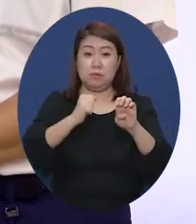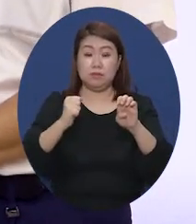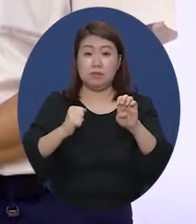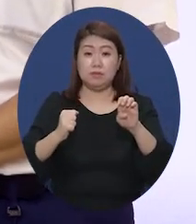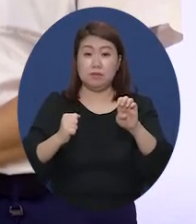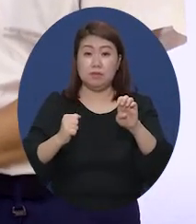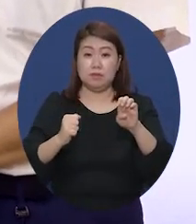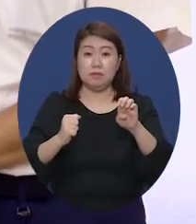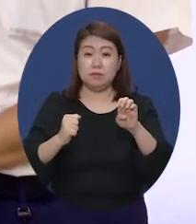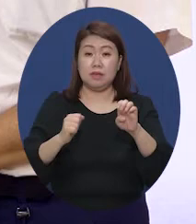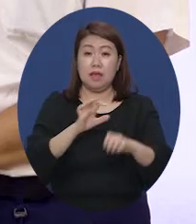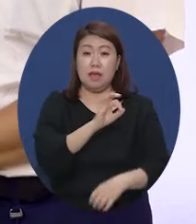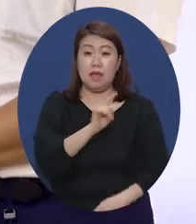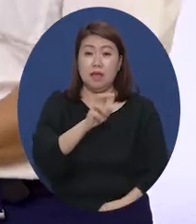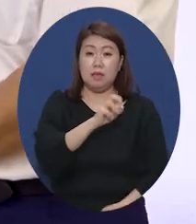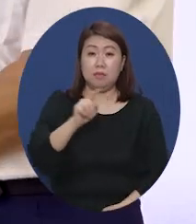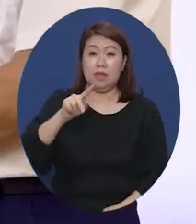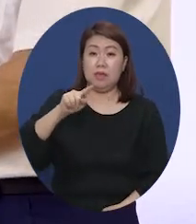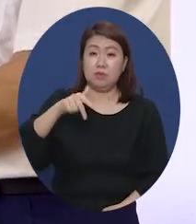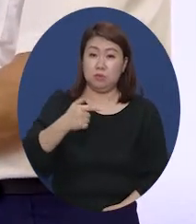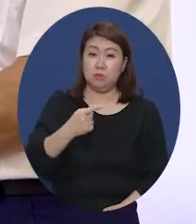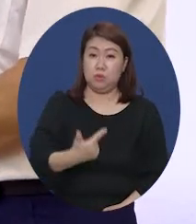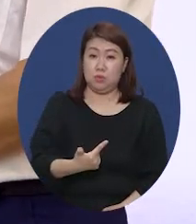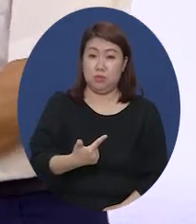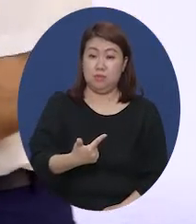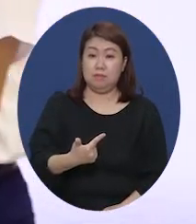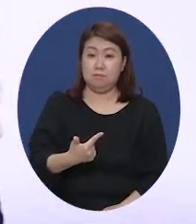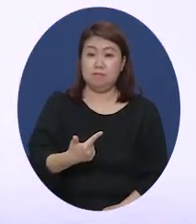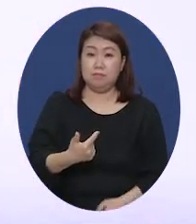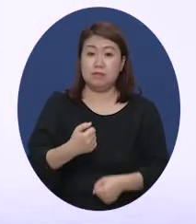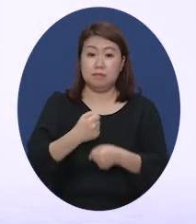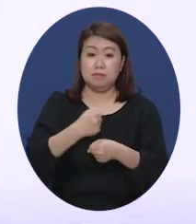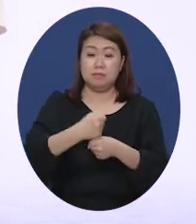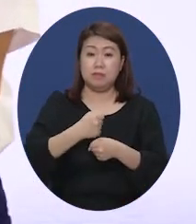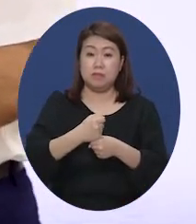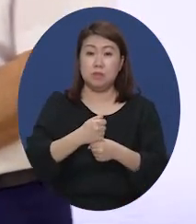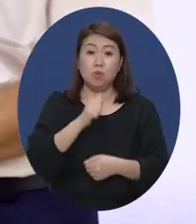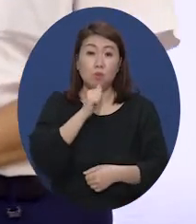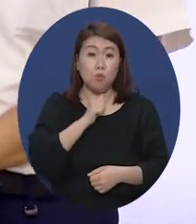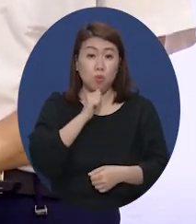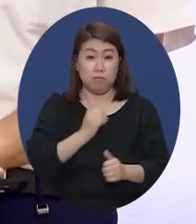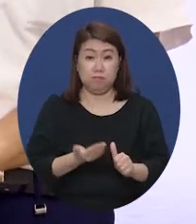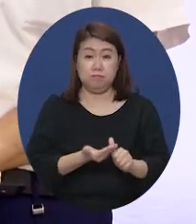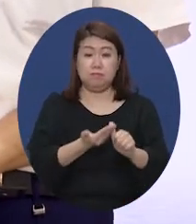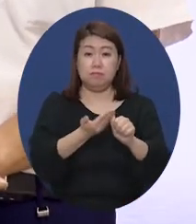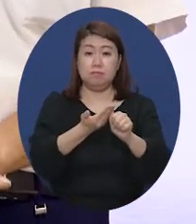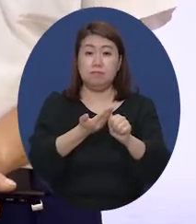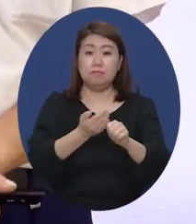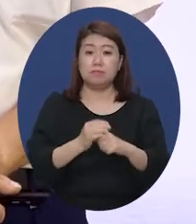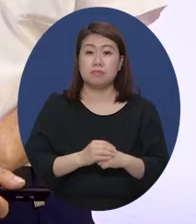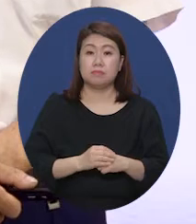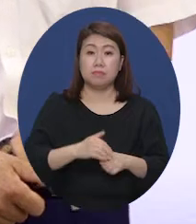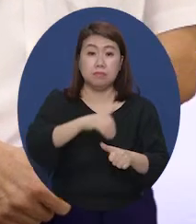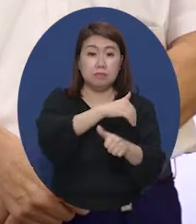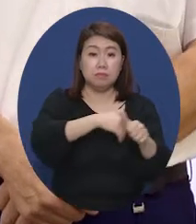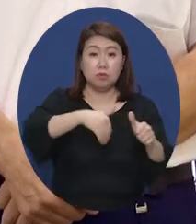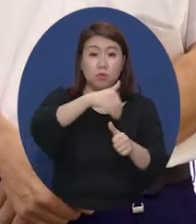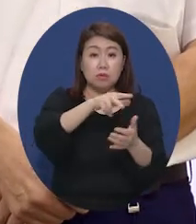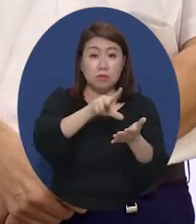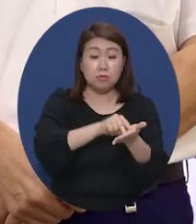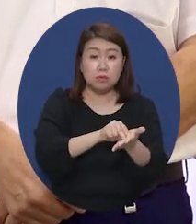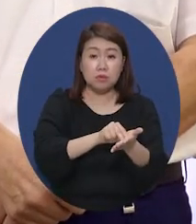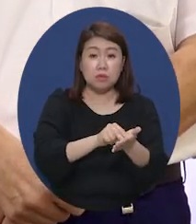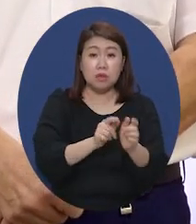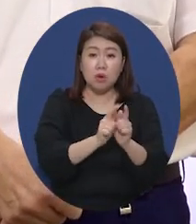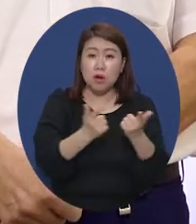40%가 아마존에서 방목되고 있습니다. 그 다음에 대두가 약 10%가 집중적으로 경작되고 있고요. 이 환경 문제는 많은